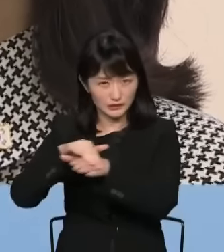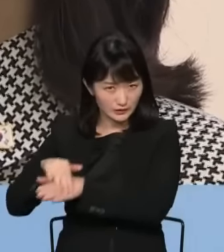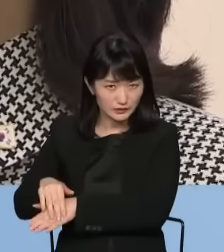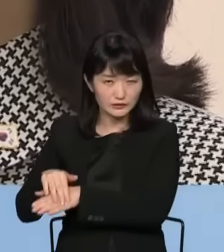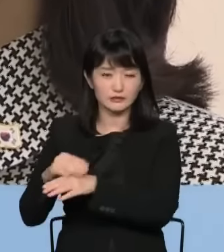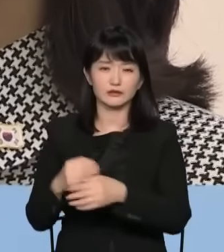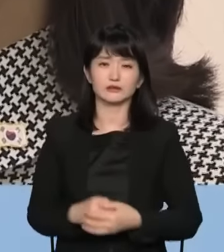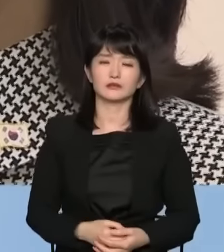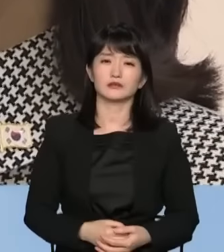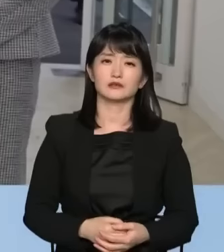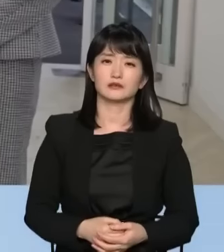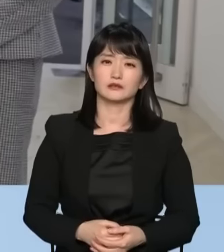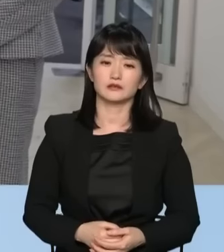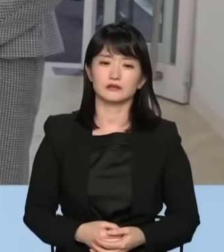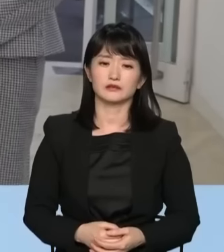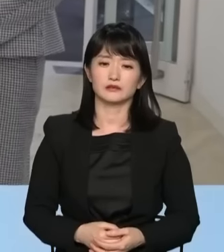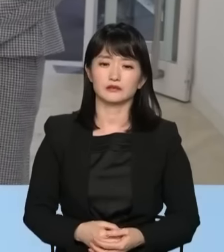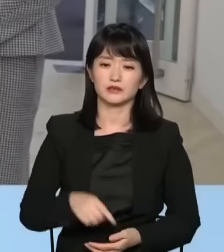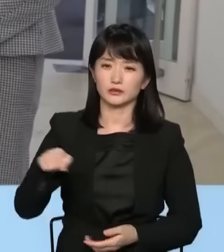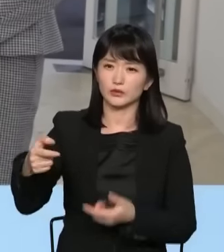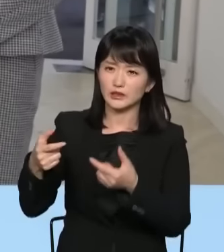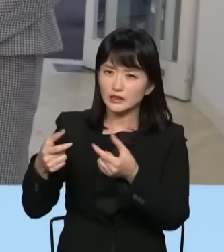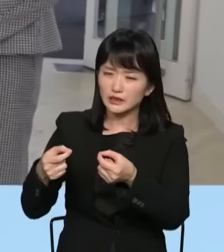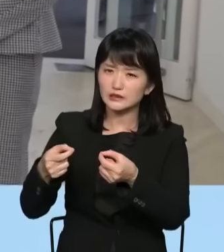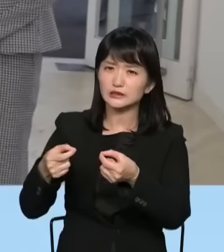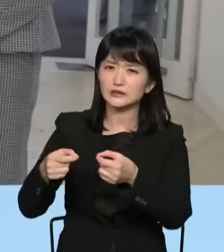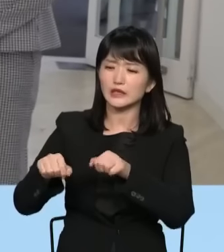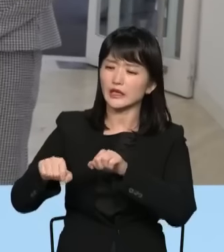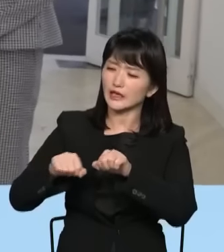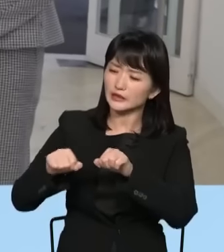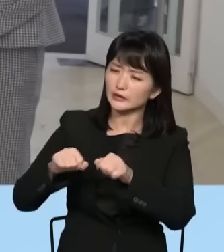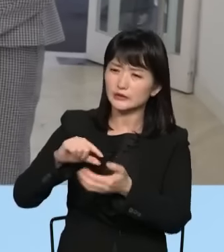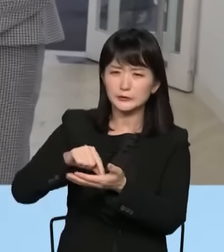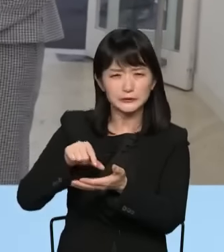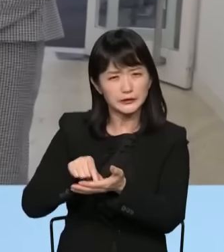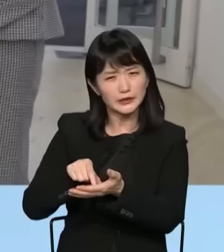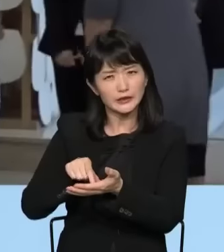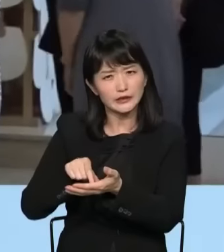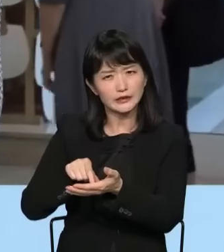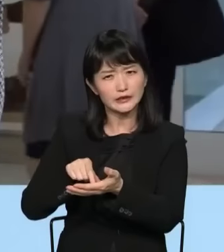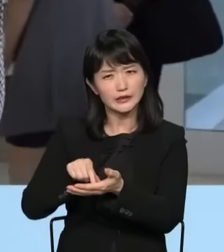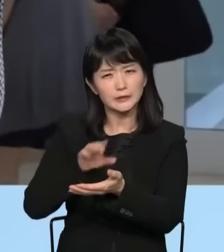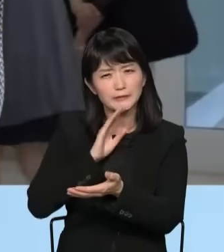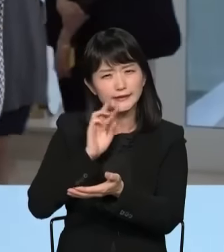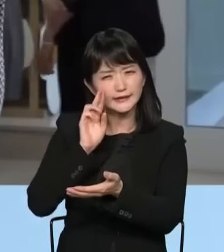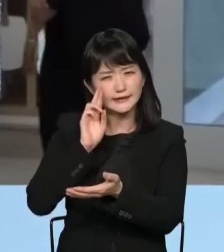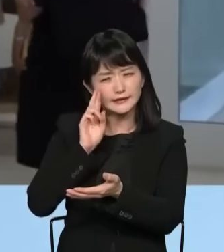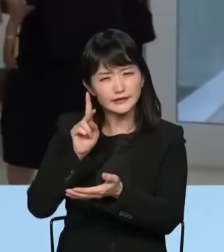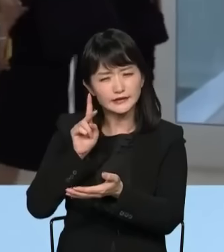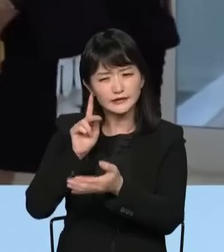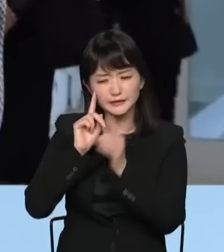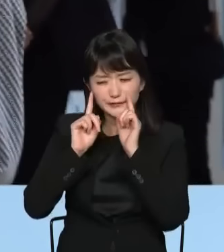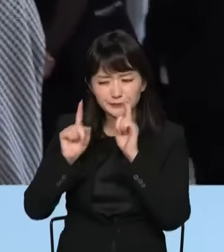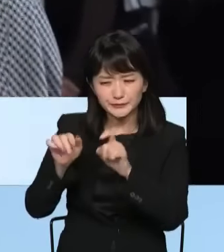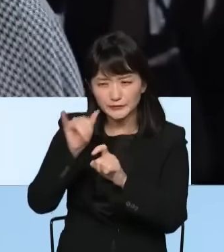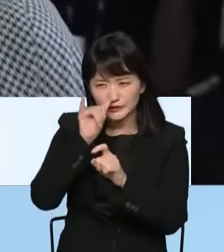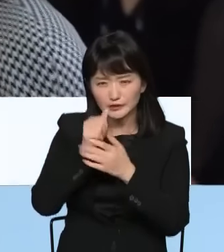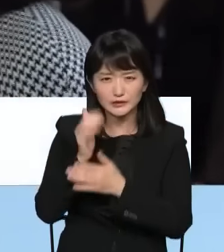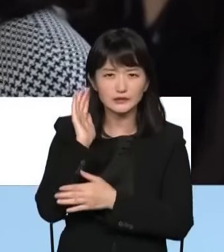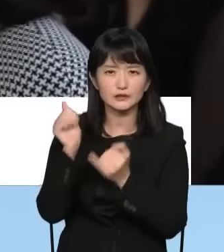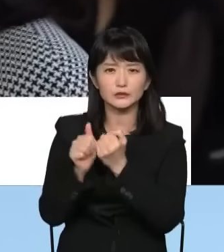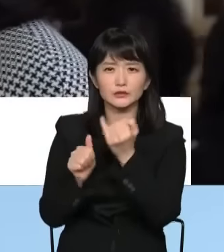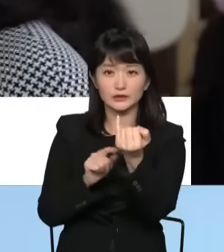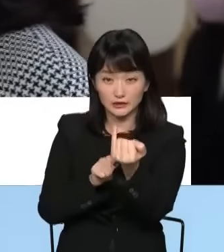과연 그렇게 하는 것이 적절했는가 대한 국민적 의혹이 있는 것이고 영부인이 여기에 대해서 입장을